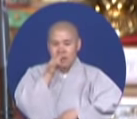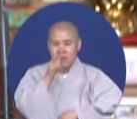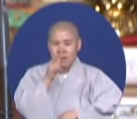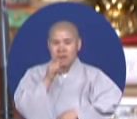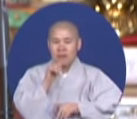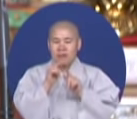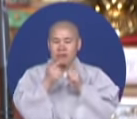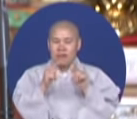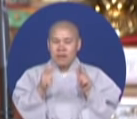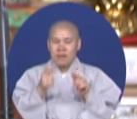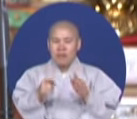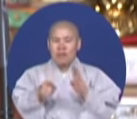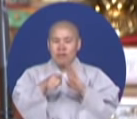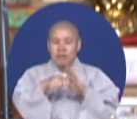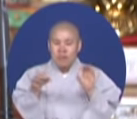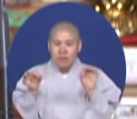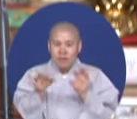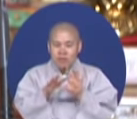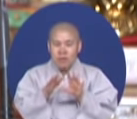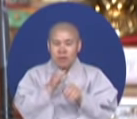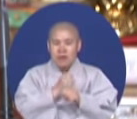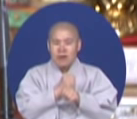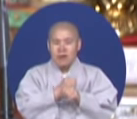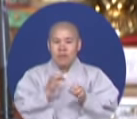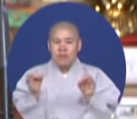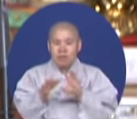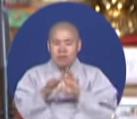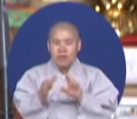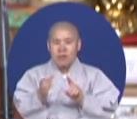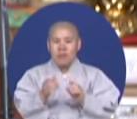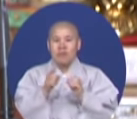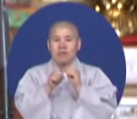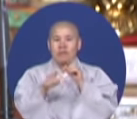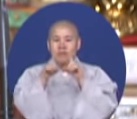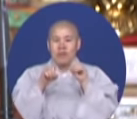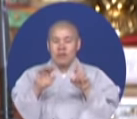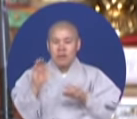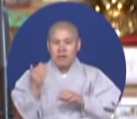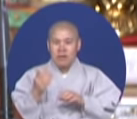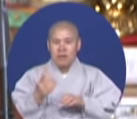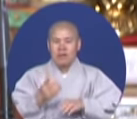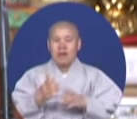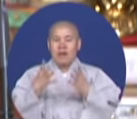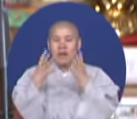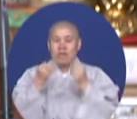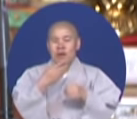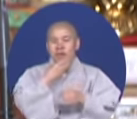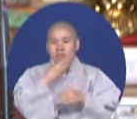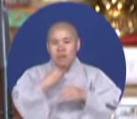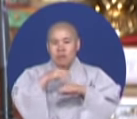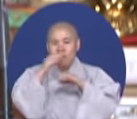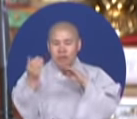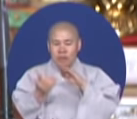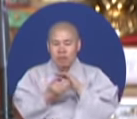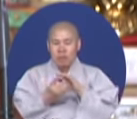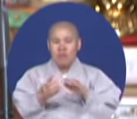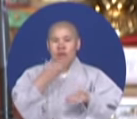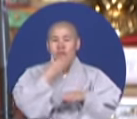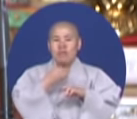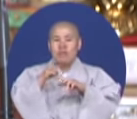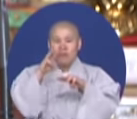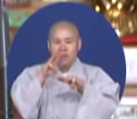중생들이 업장을 소멸하는 그런 소멸도량이 되고, 만복을 성취하는 복전도량이